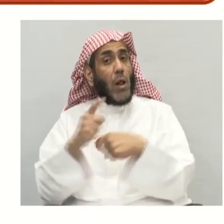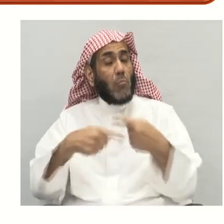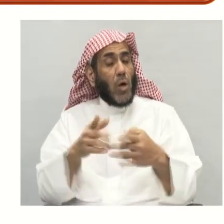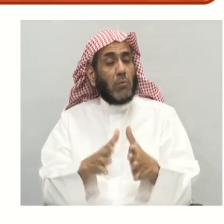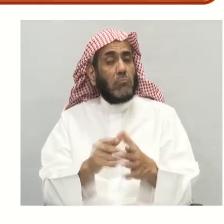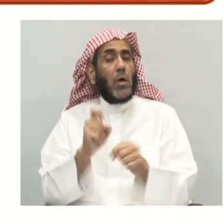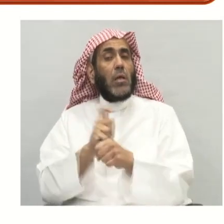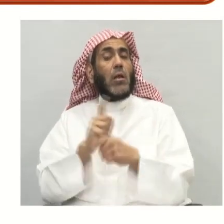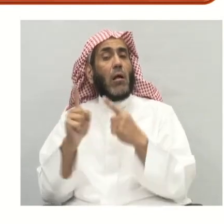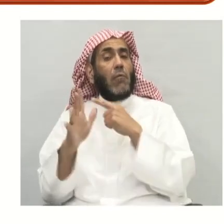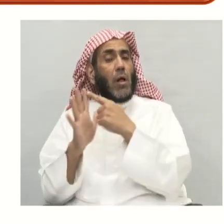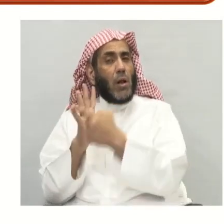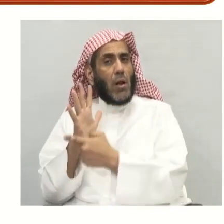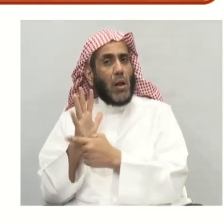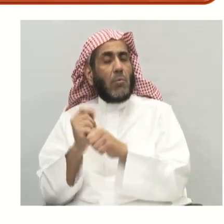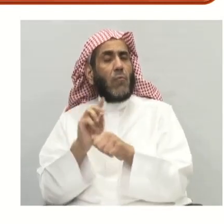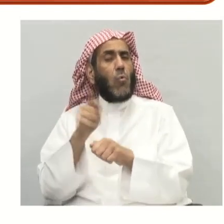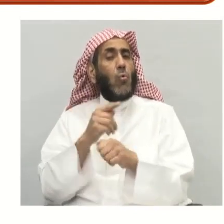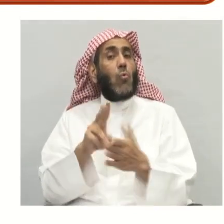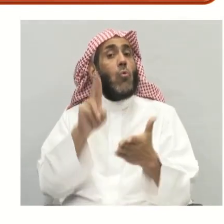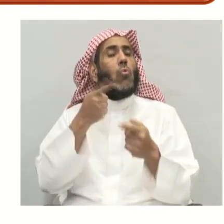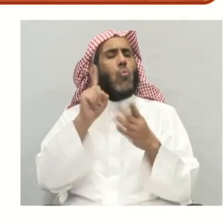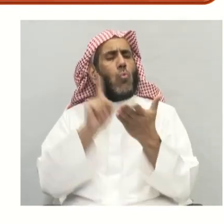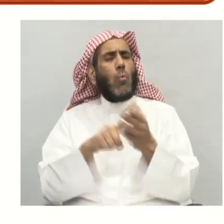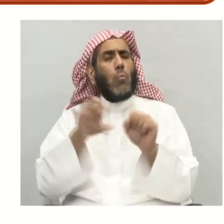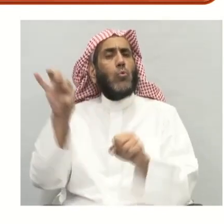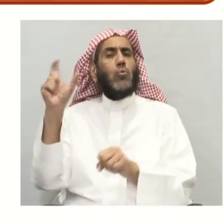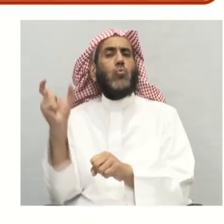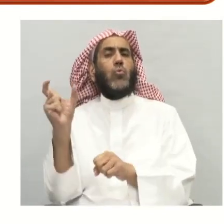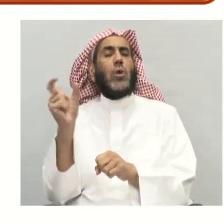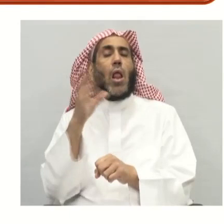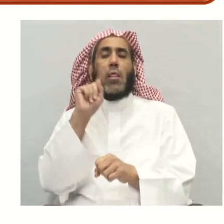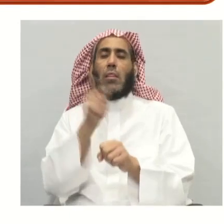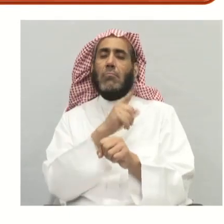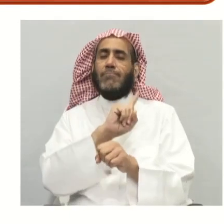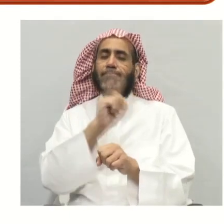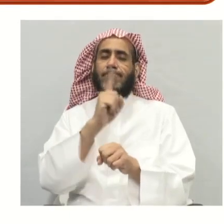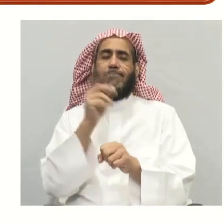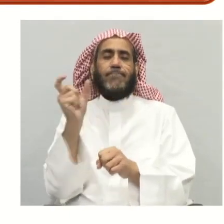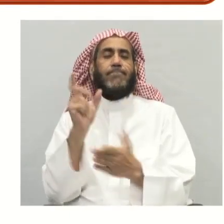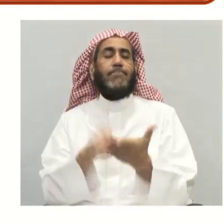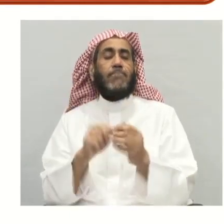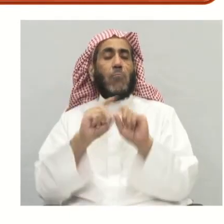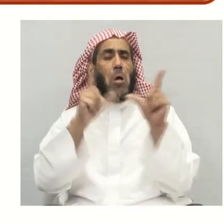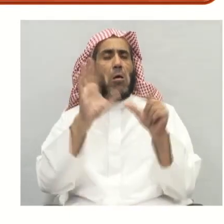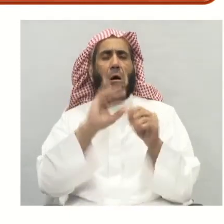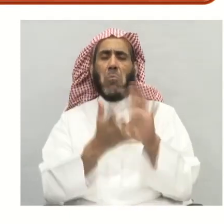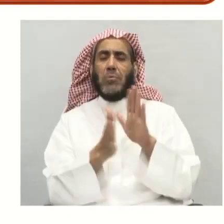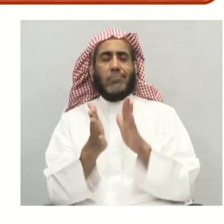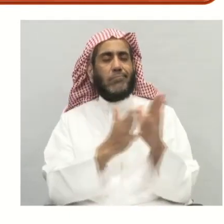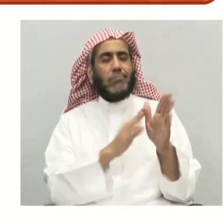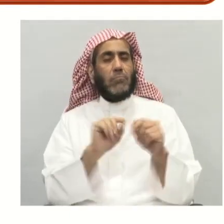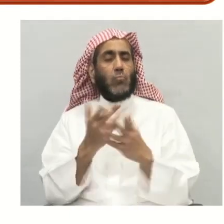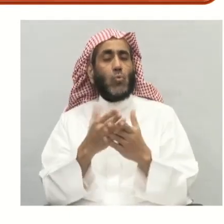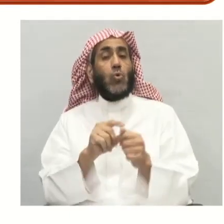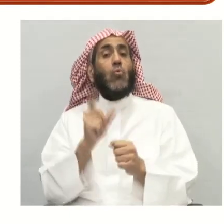هذه الافعال علامه رفع ثبوت النون ليست ضمه لا ظاهره ولا مقدره بل